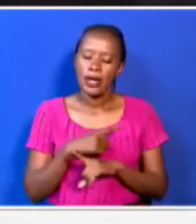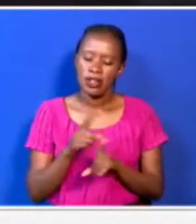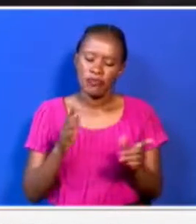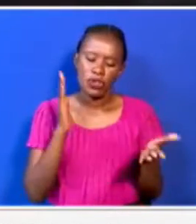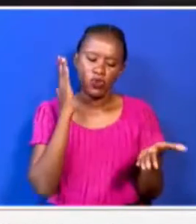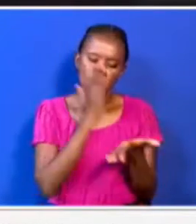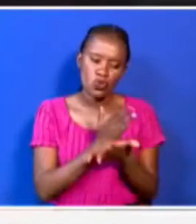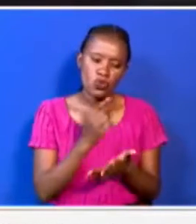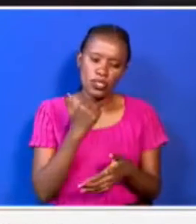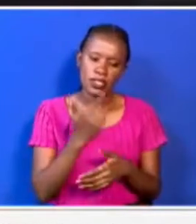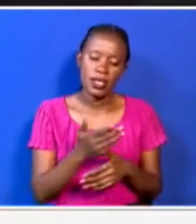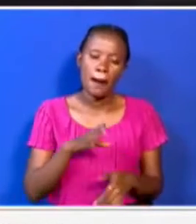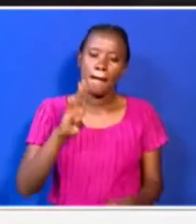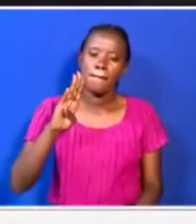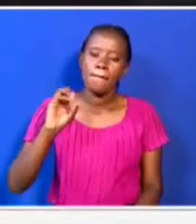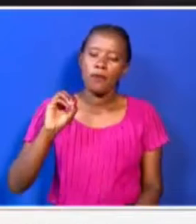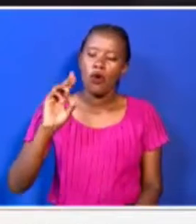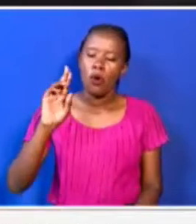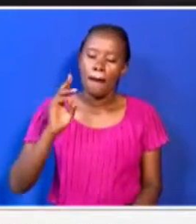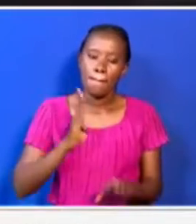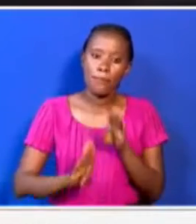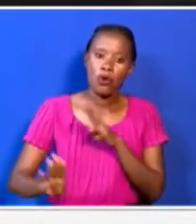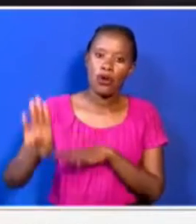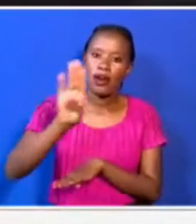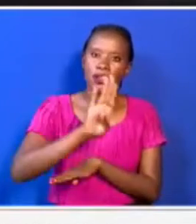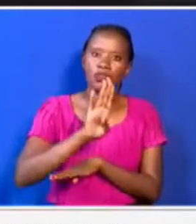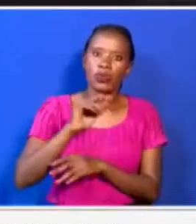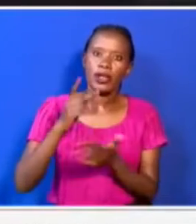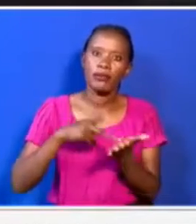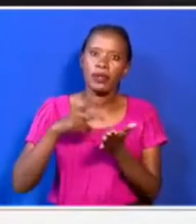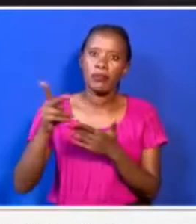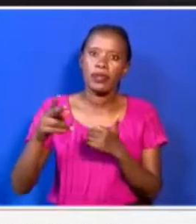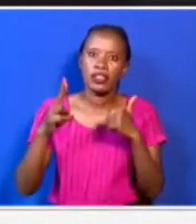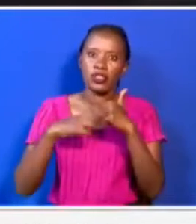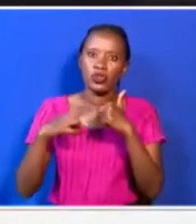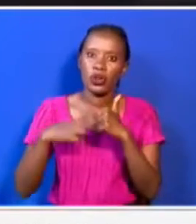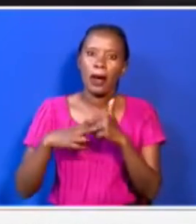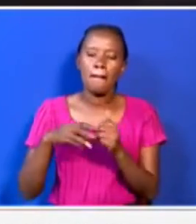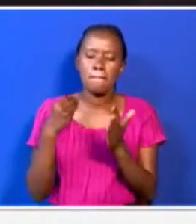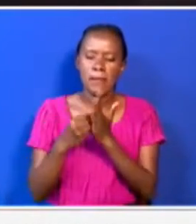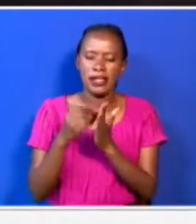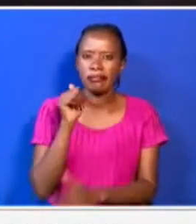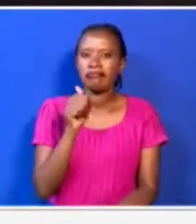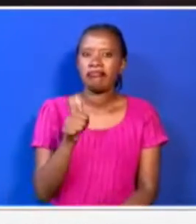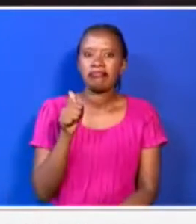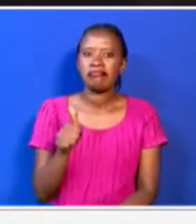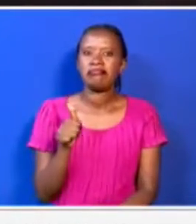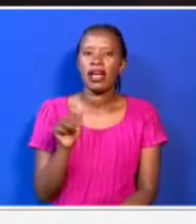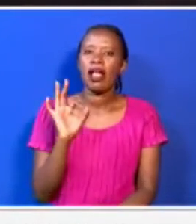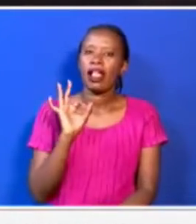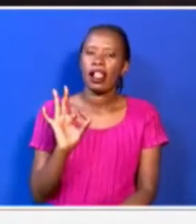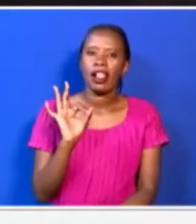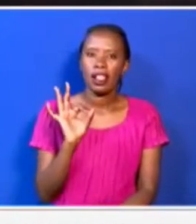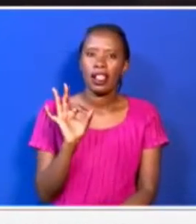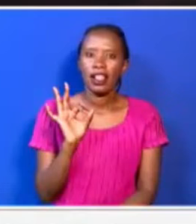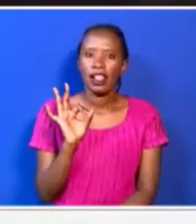nimewahakikishia bonus utalipo mwezi wa Julai na itakuwa pesa nzuri. Itakuwa pesa sawa sawa.